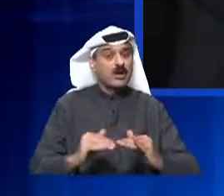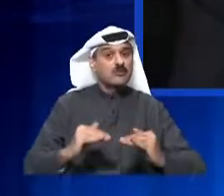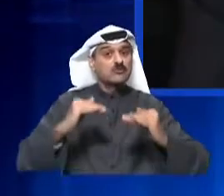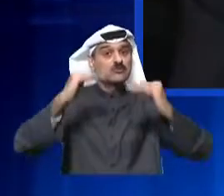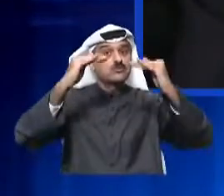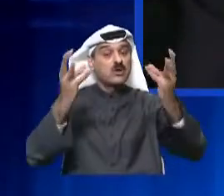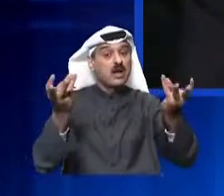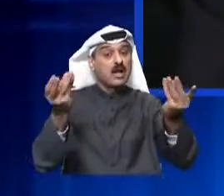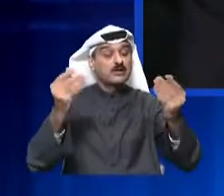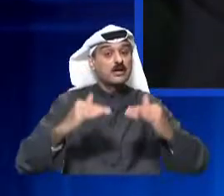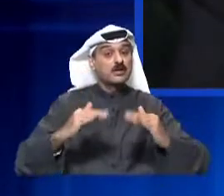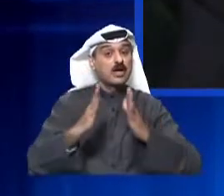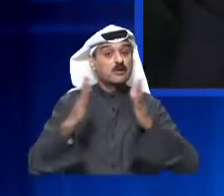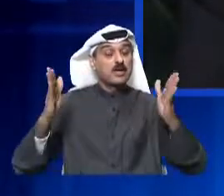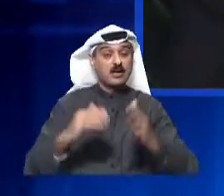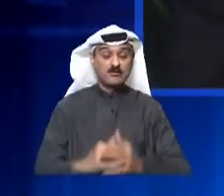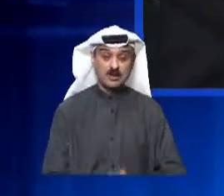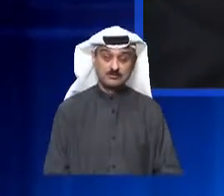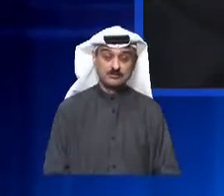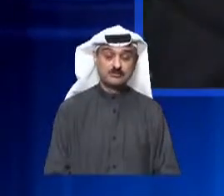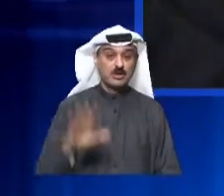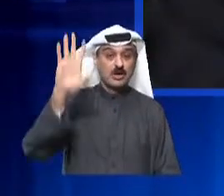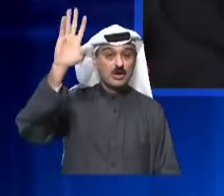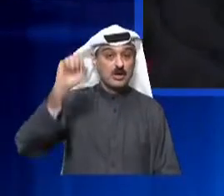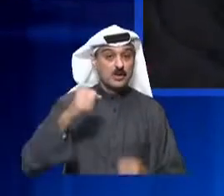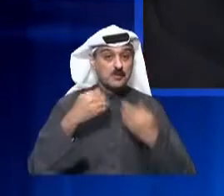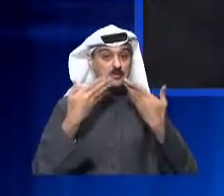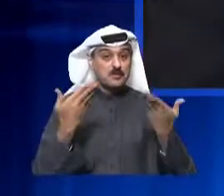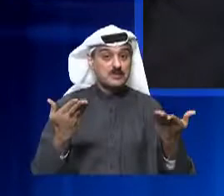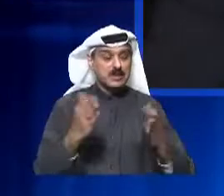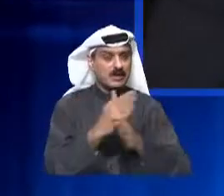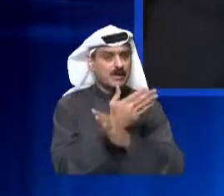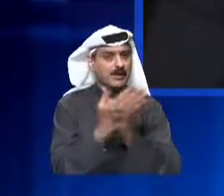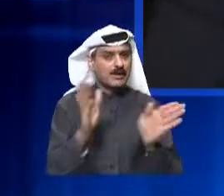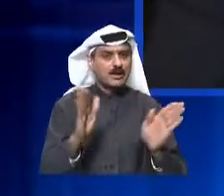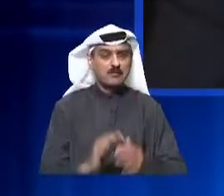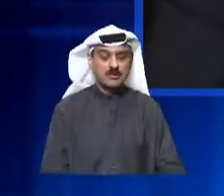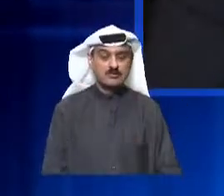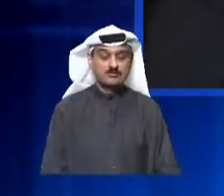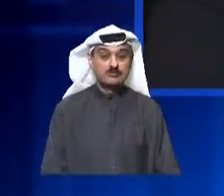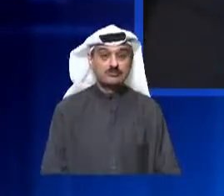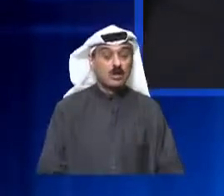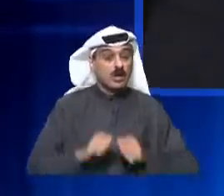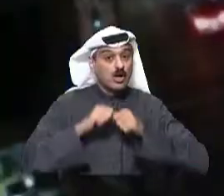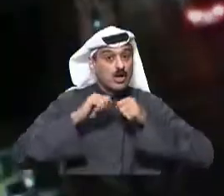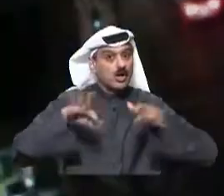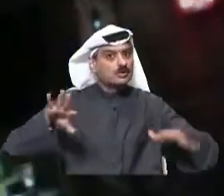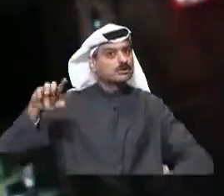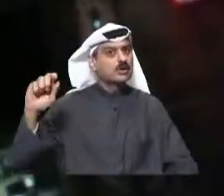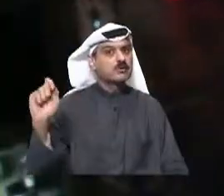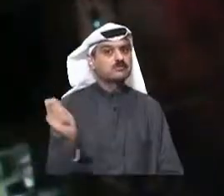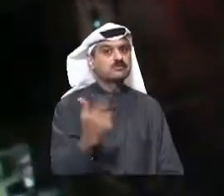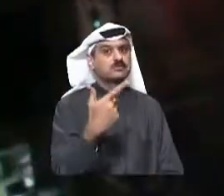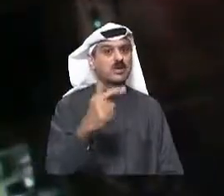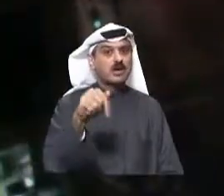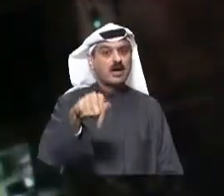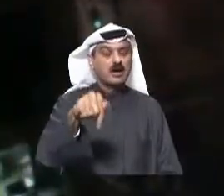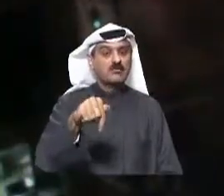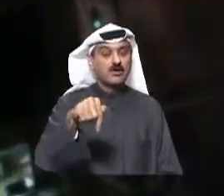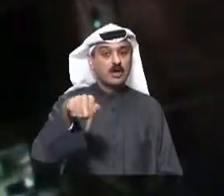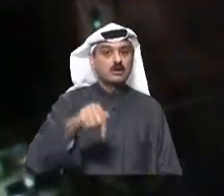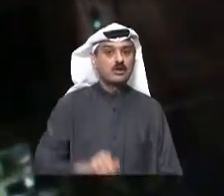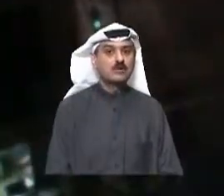جمال، مساء الخير عليكم جميعا. انتشار أوميكرون في بريطانيا انتشار سريع جدا للغاية. اليوم